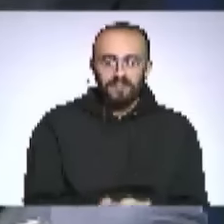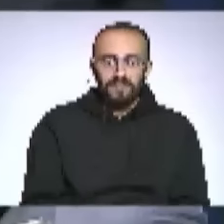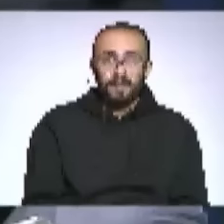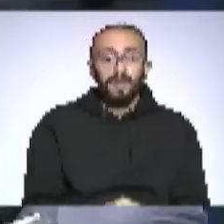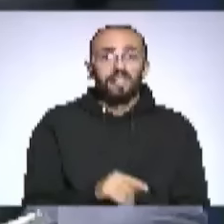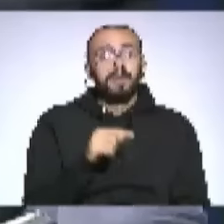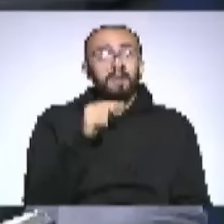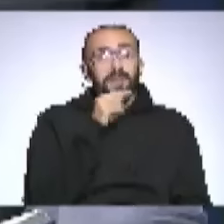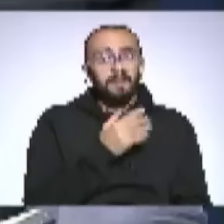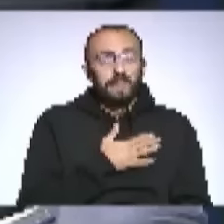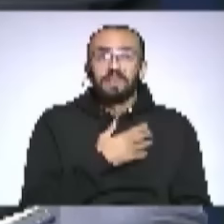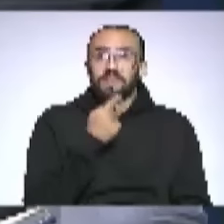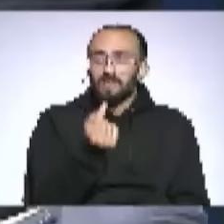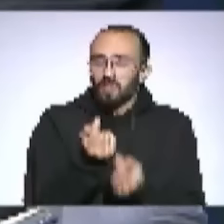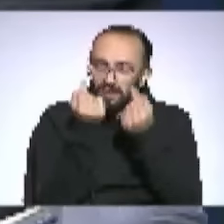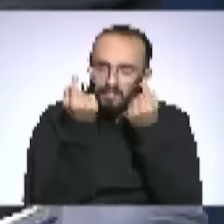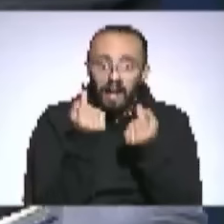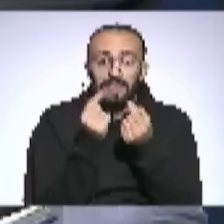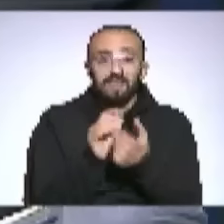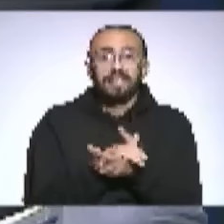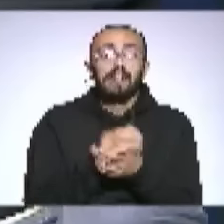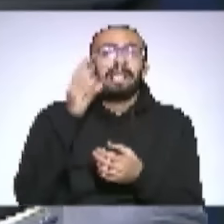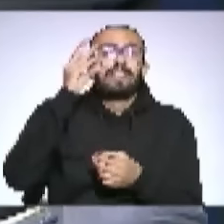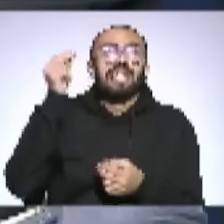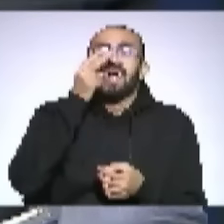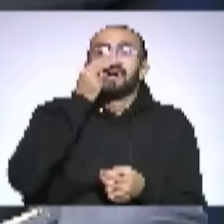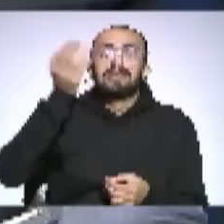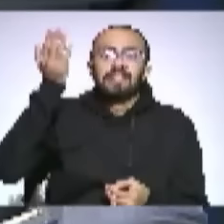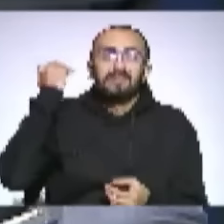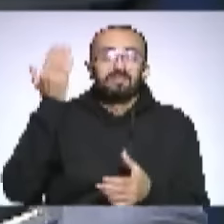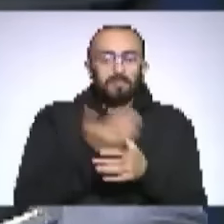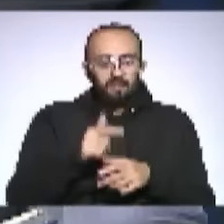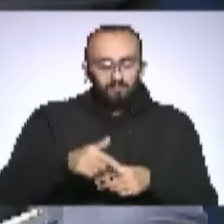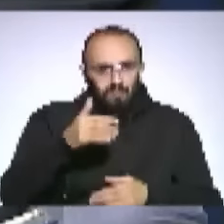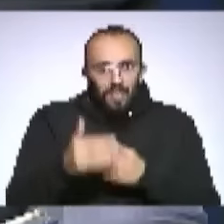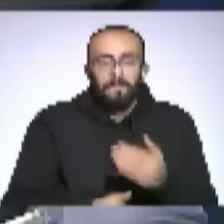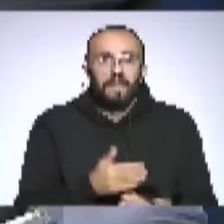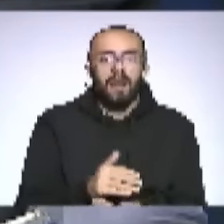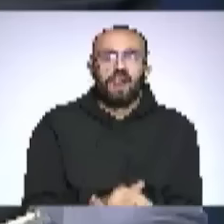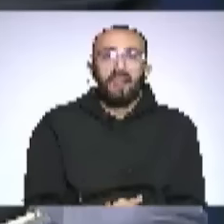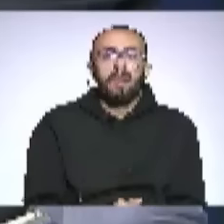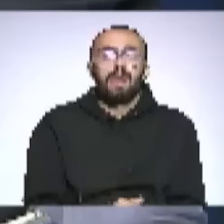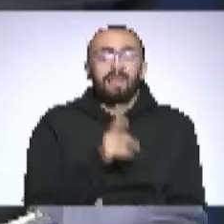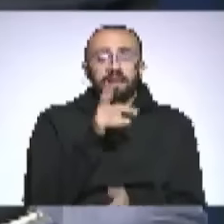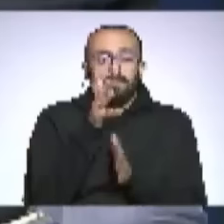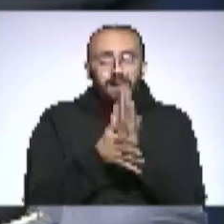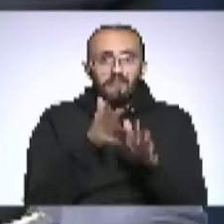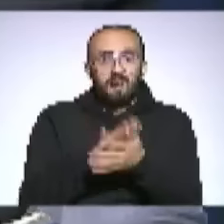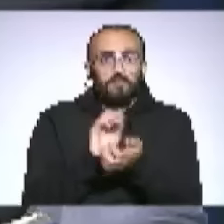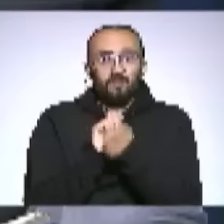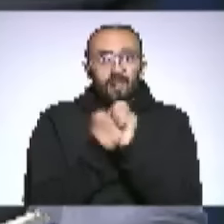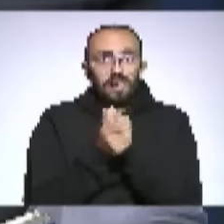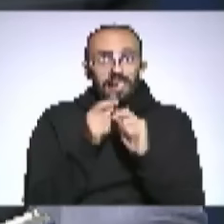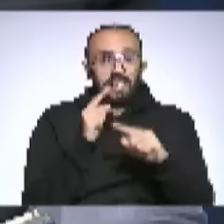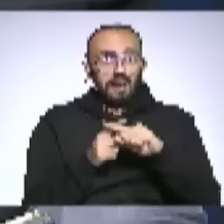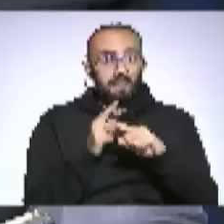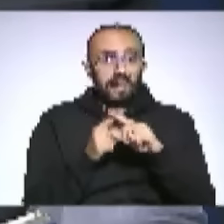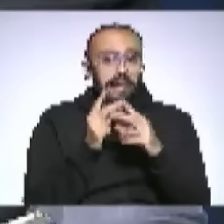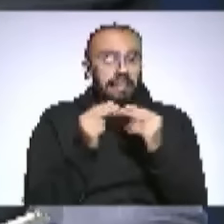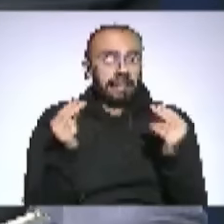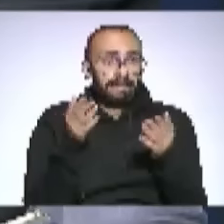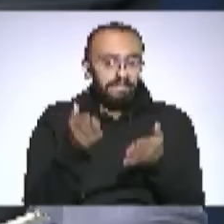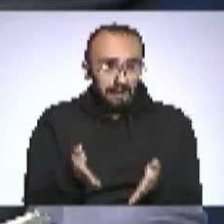حبيبتي من فضلك انس الماضي من اجل الحاضر انت بتتكلمي على المتغيرات الايجابيه الكثيره